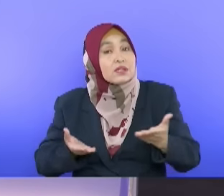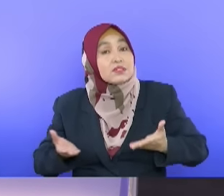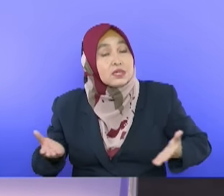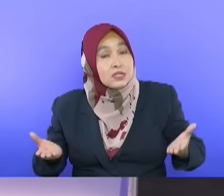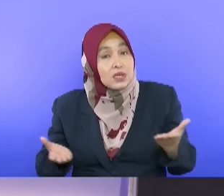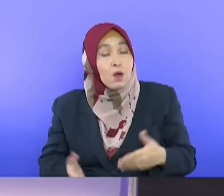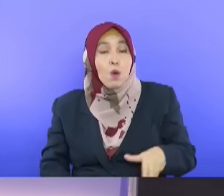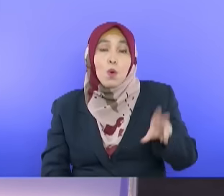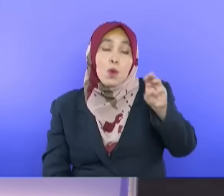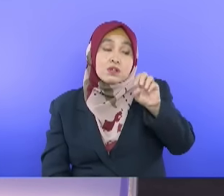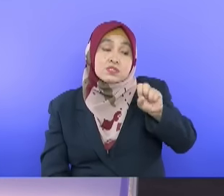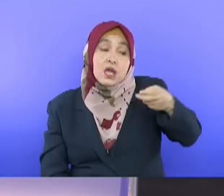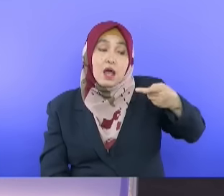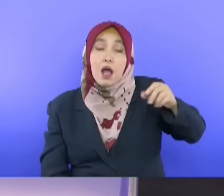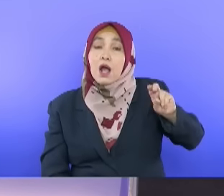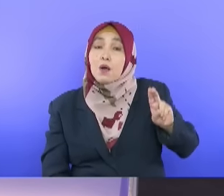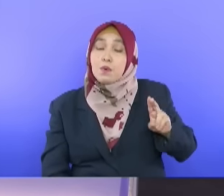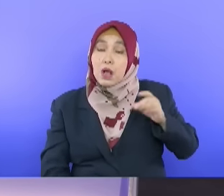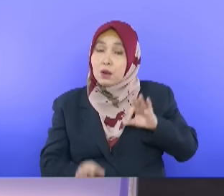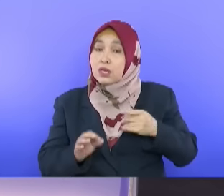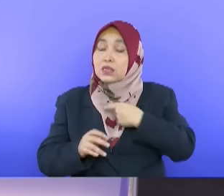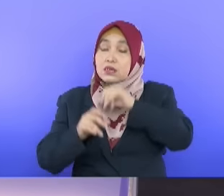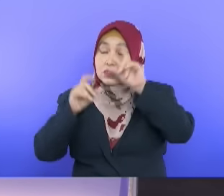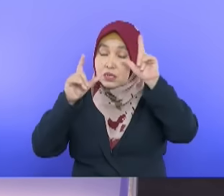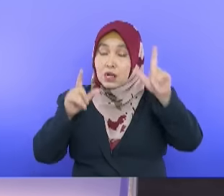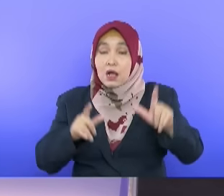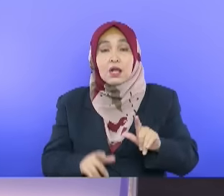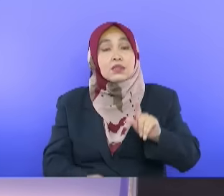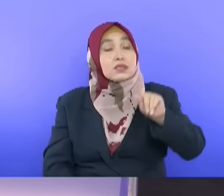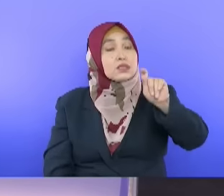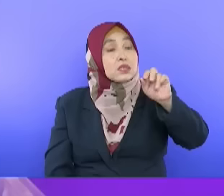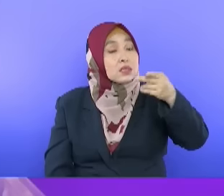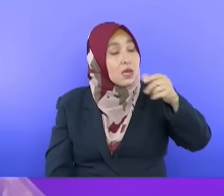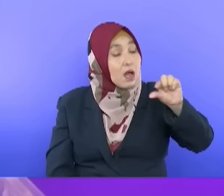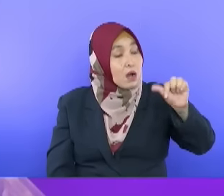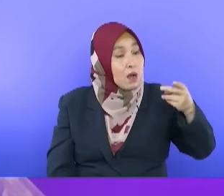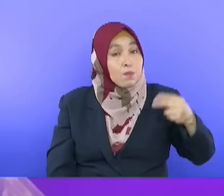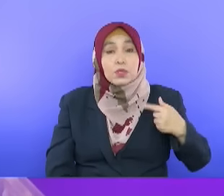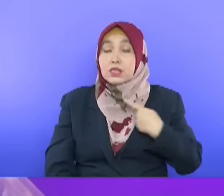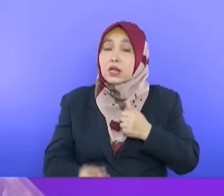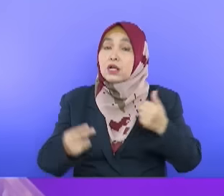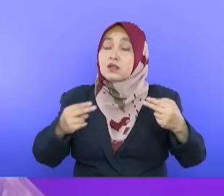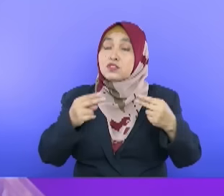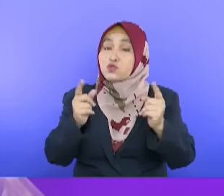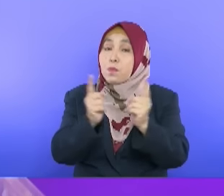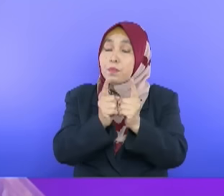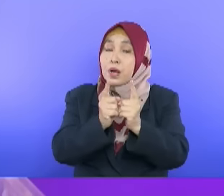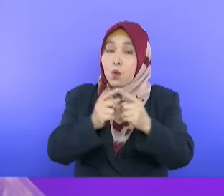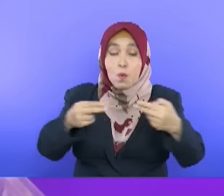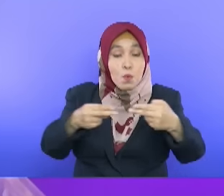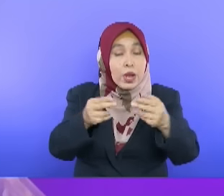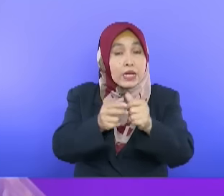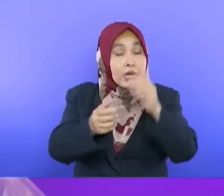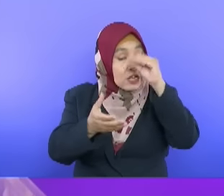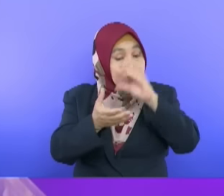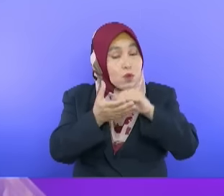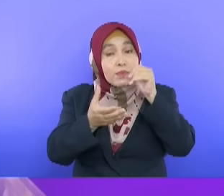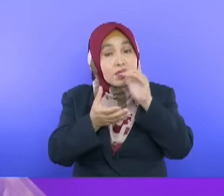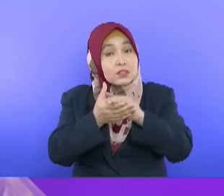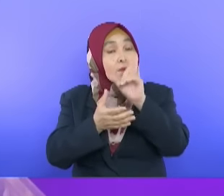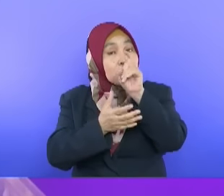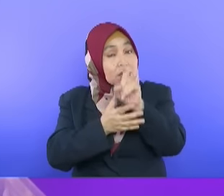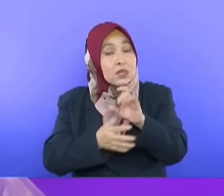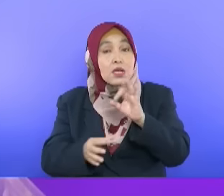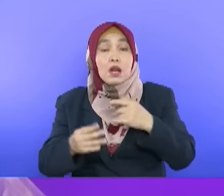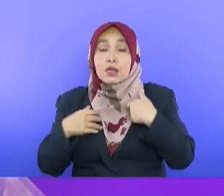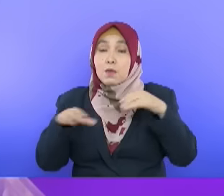wafahu ini dalam kalau kita puasa dalam surah tababun nanti kita akan jumpa hubungan dengan pasangan suami istri mesti